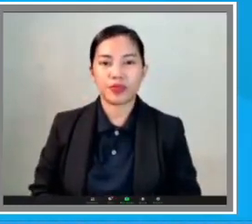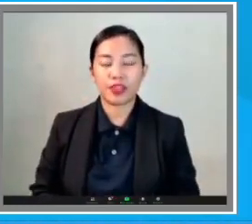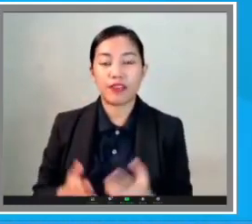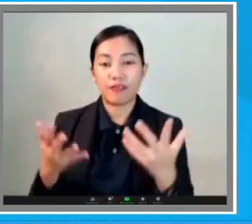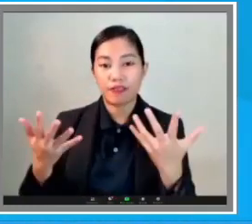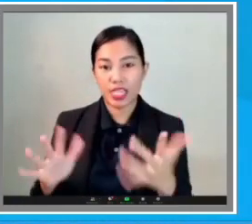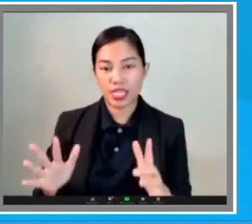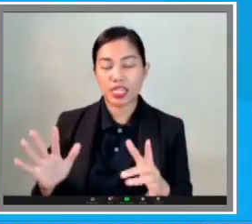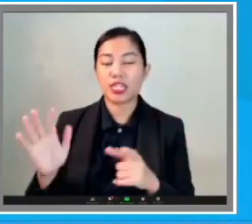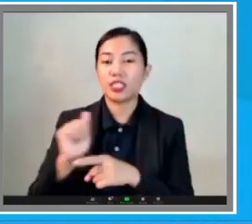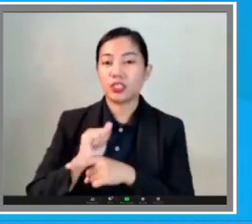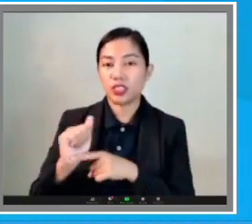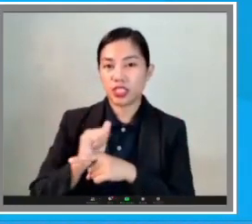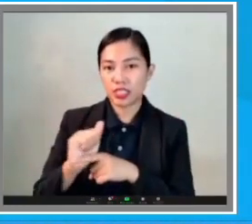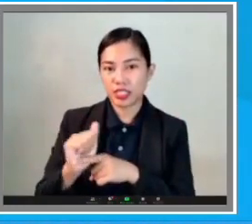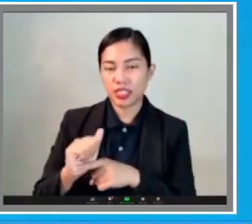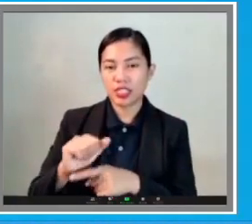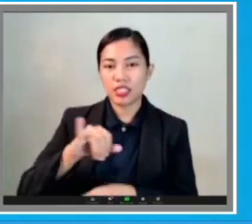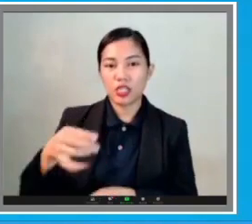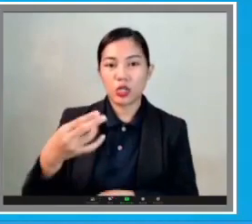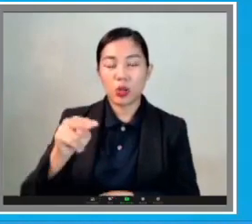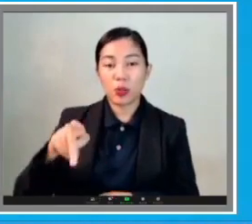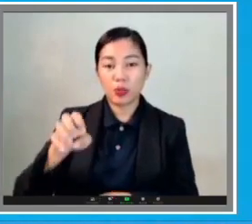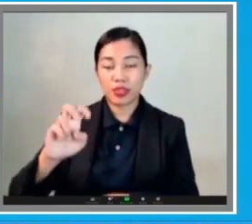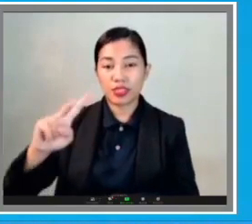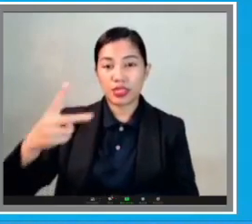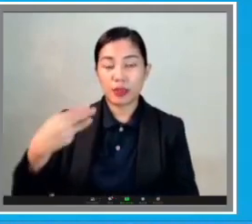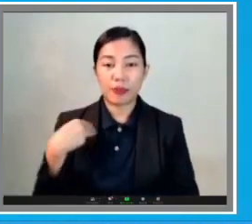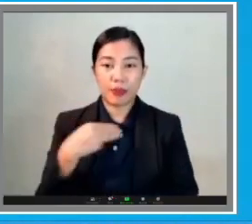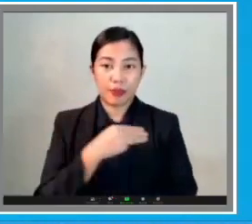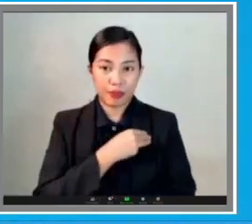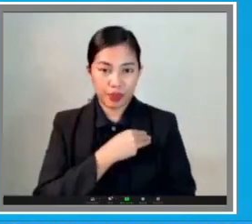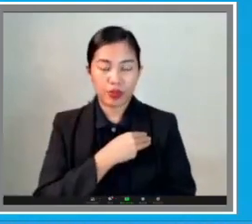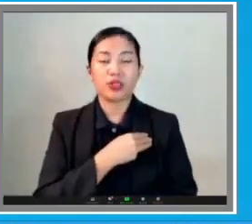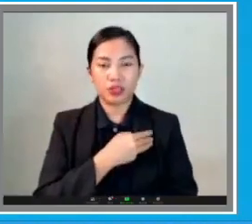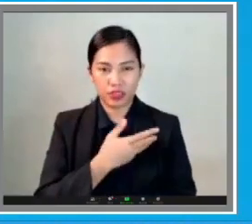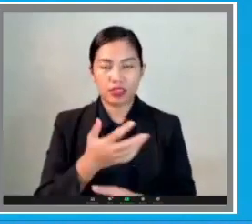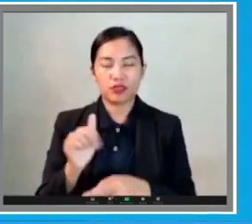Si J-Hope ang ikalawang member ng BTS na nagpa-enlist kasunod ni Jin noong December.